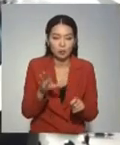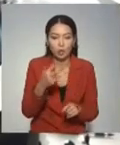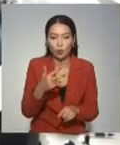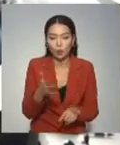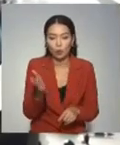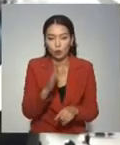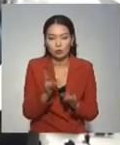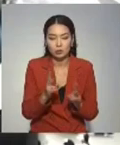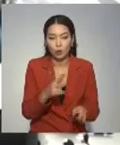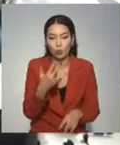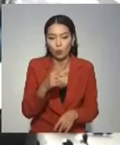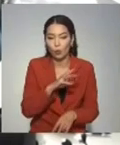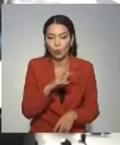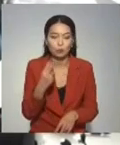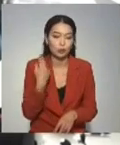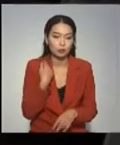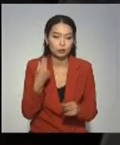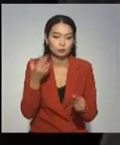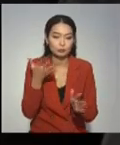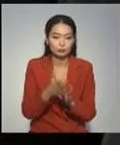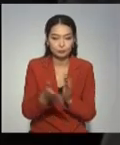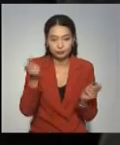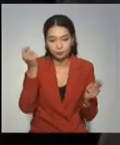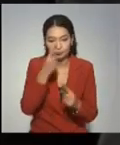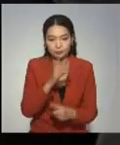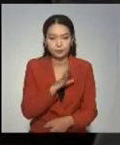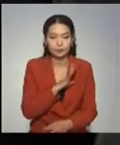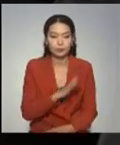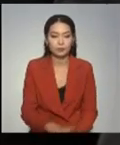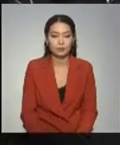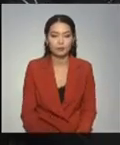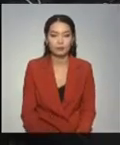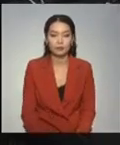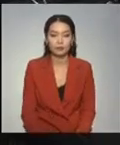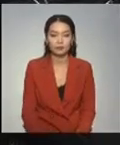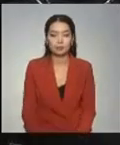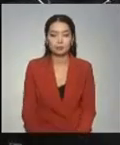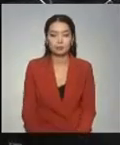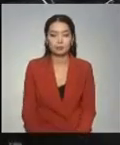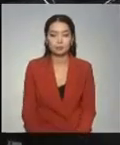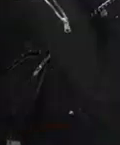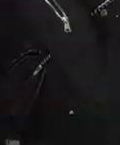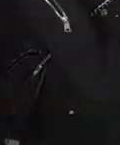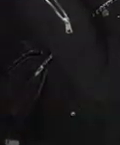жәбірленушіге 30 миллион теңгеден астам шығын келгені белгілі. Базаргүл Нәдірқызы, Нұрбол Мұғалім, Астана Таймс, Атырау.